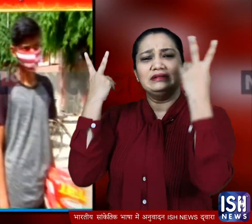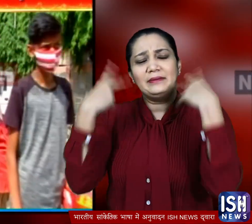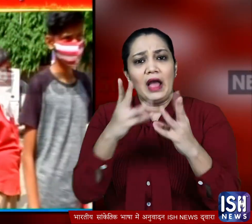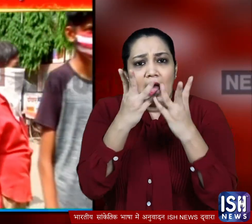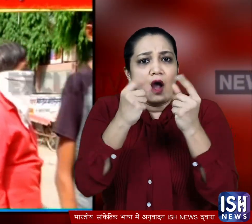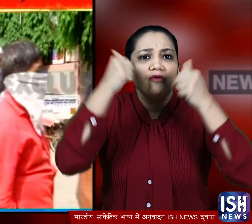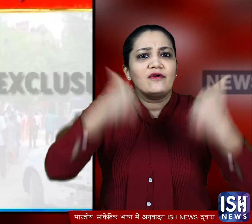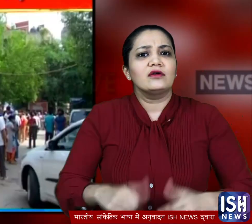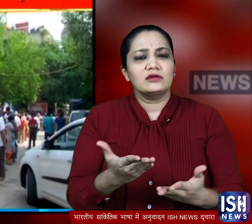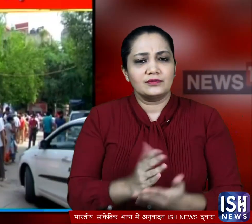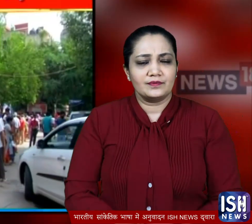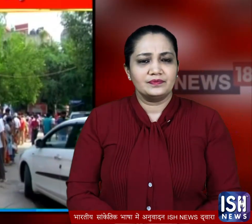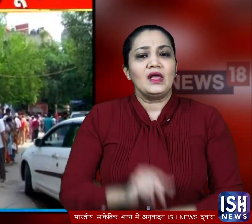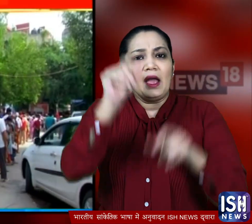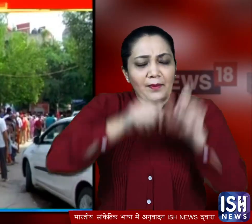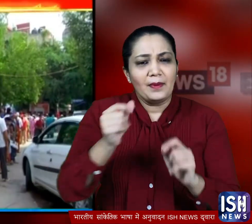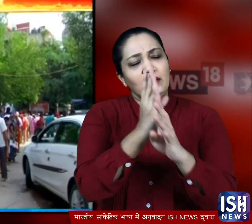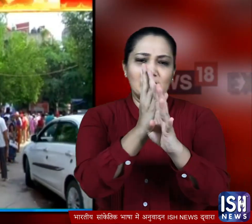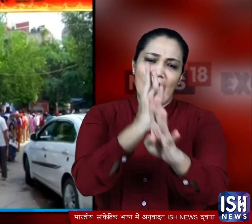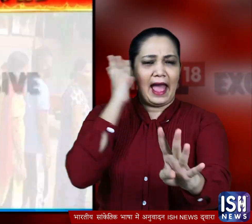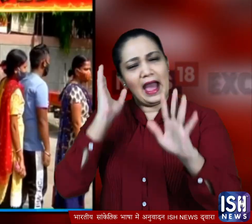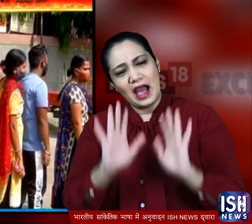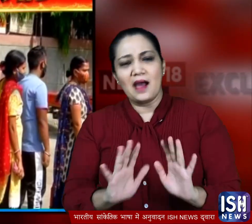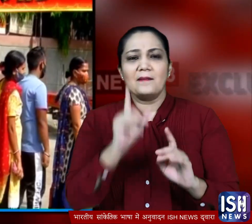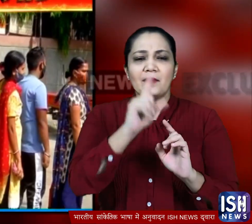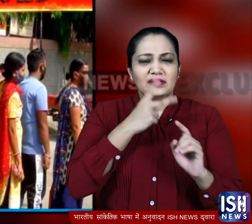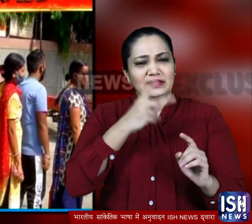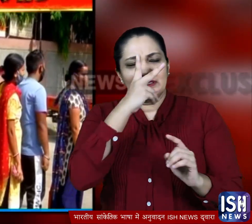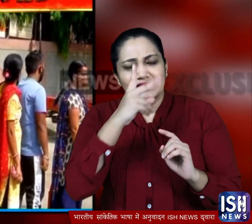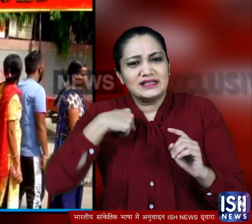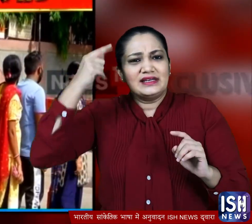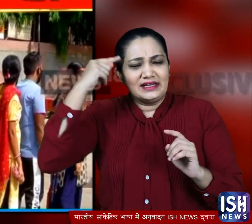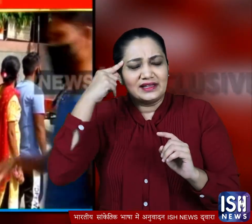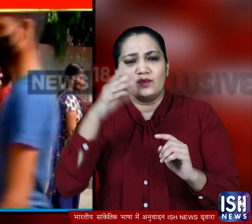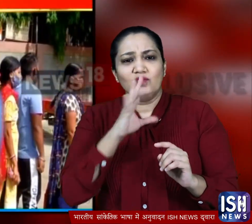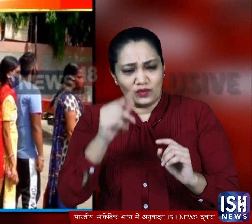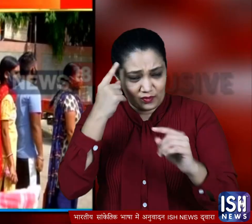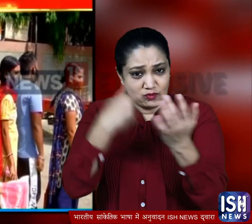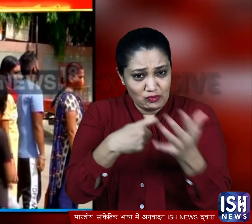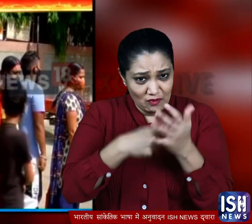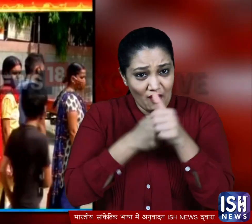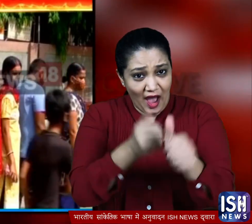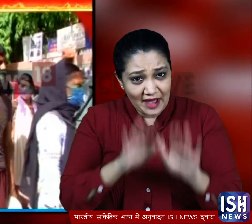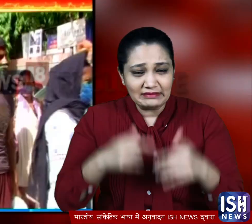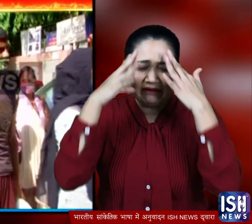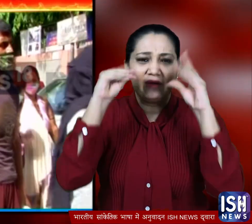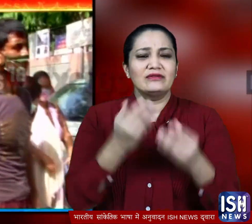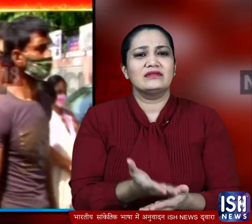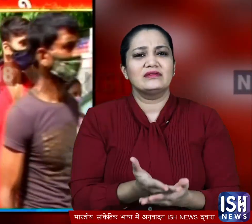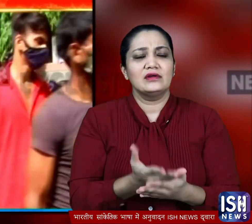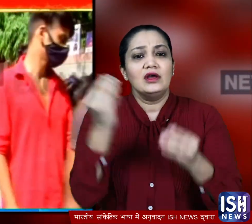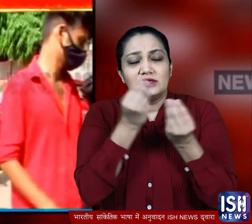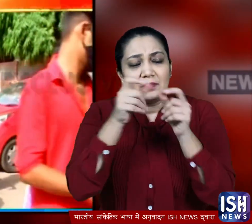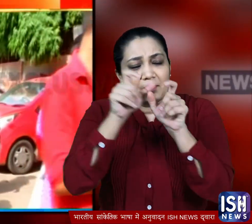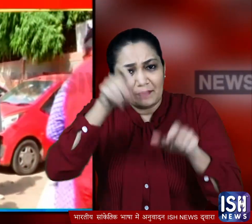कि गिनती करना मुश्किल हो गया। कहने को तो ये लोग लाइन में खड़े थे, लेकिन उन्हें देखकर एक बार भी ऐसा नहीं लगा कि वो नियम का पालन कर रहे हैं, क्योंकि कई